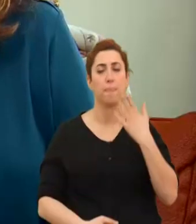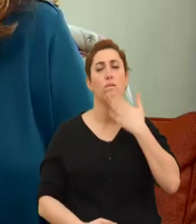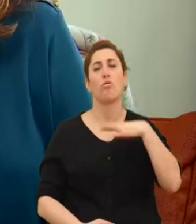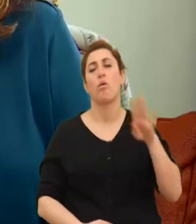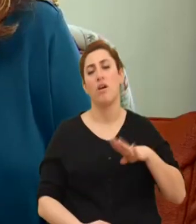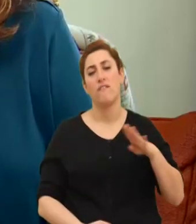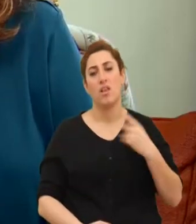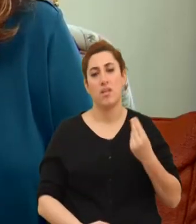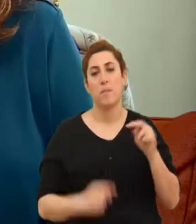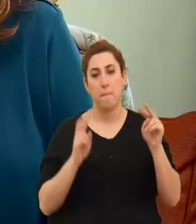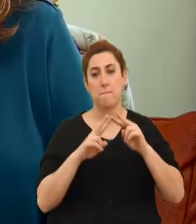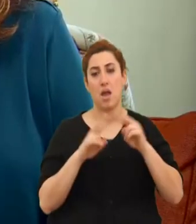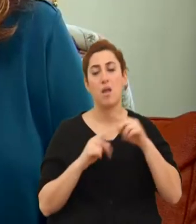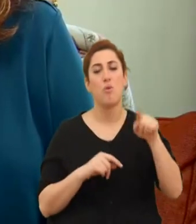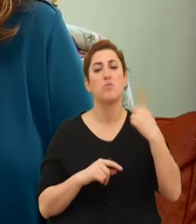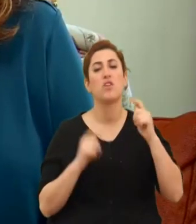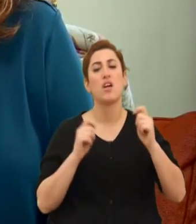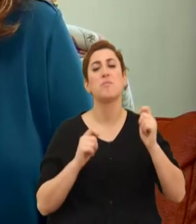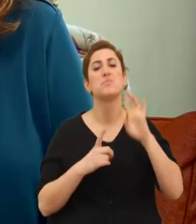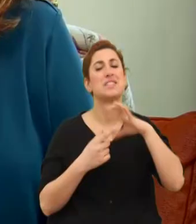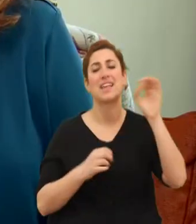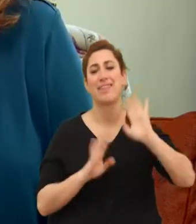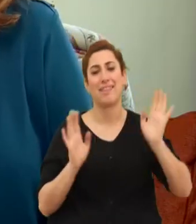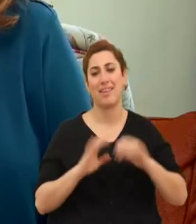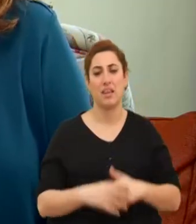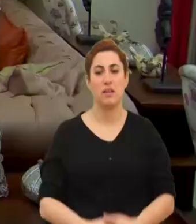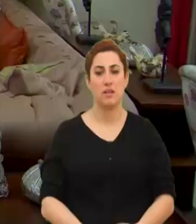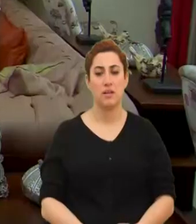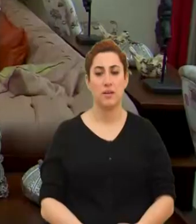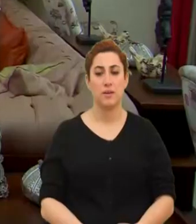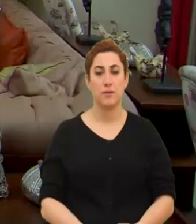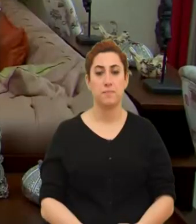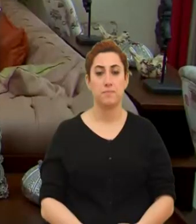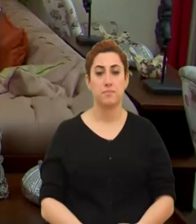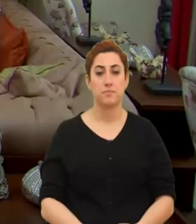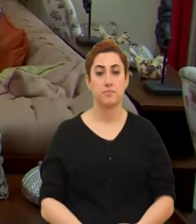yok evladım yani Meryem'ciğim öyle şeyler yapacak bir insan değil, yok.